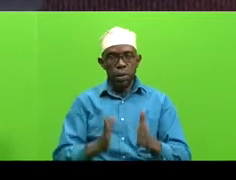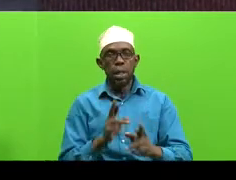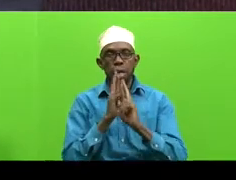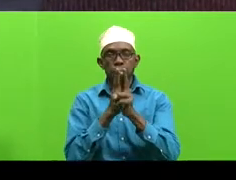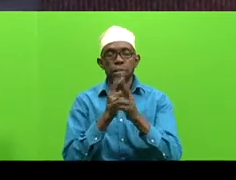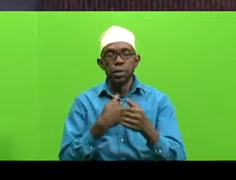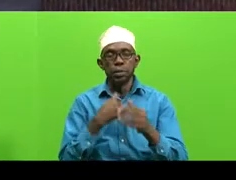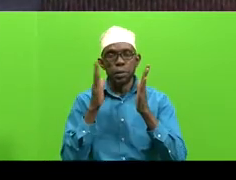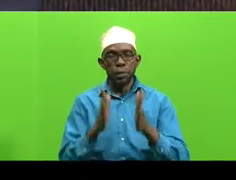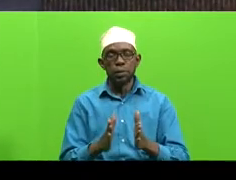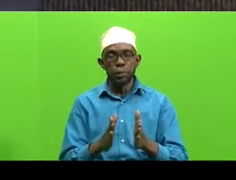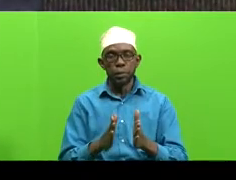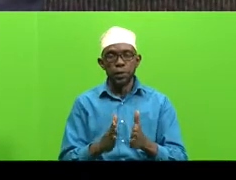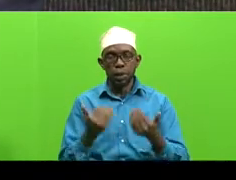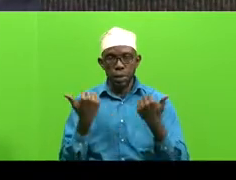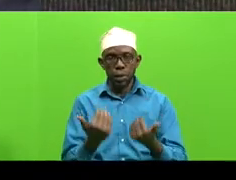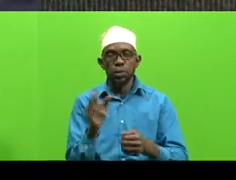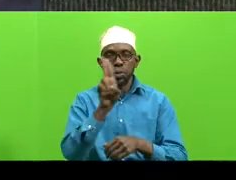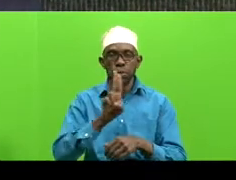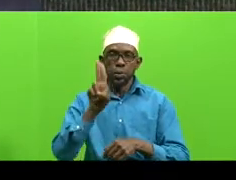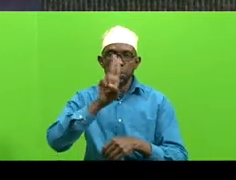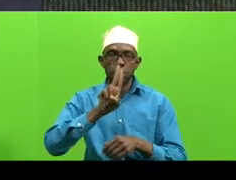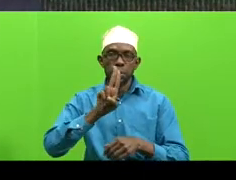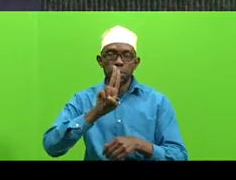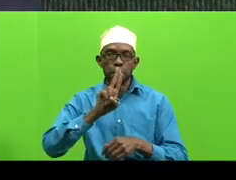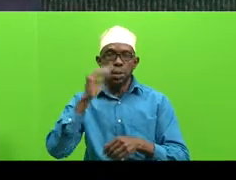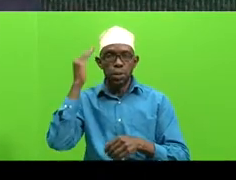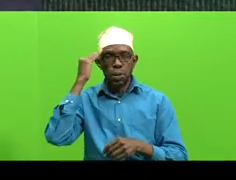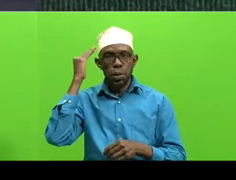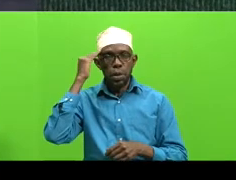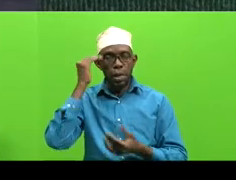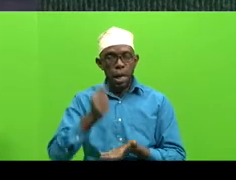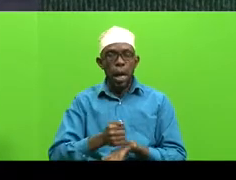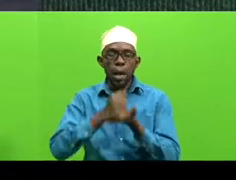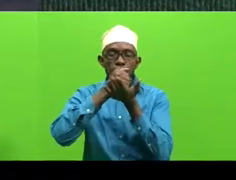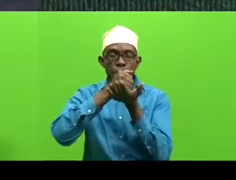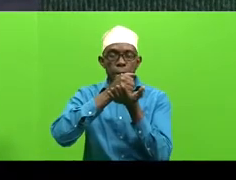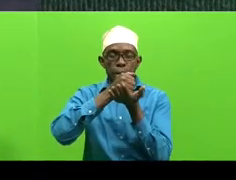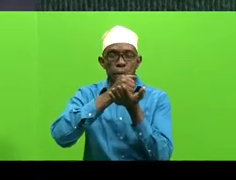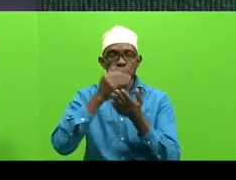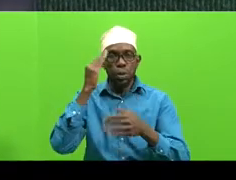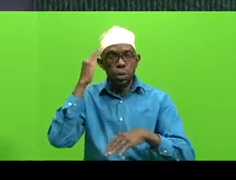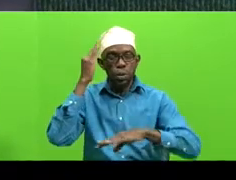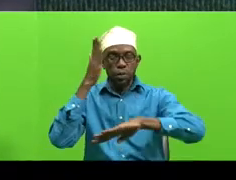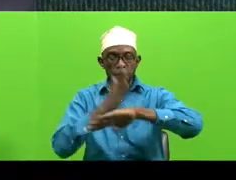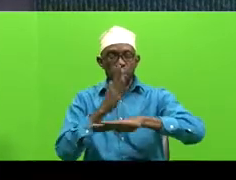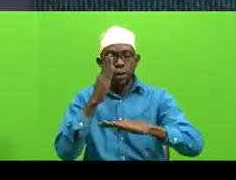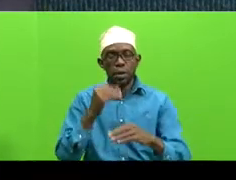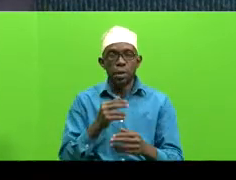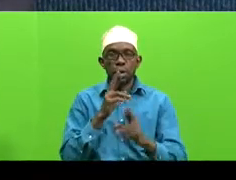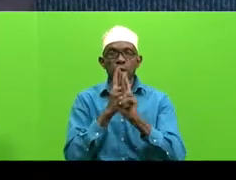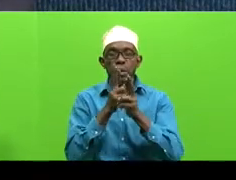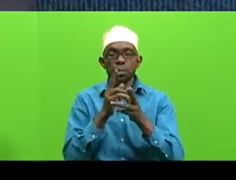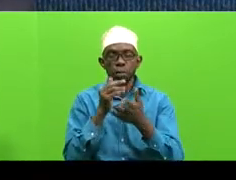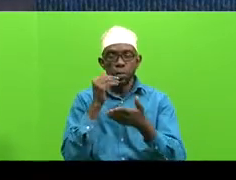hizo tools ambazo kwa hivi sasa zinatengenezwa na wataalamu wa kusaidia waandishi wa habari kugundua fake news, mimi kama mwandishi wa